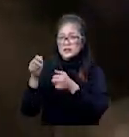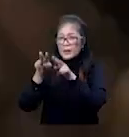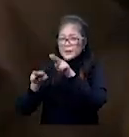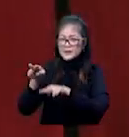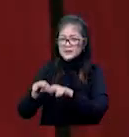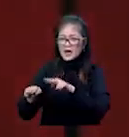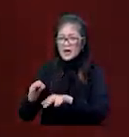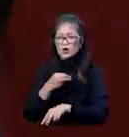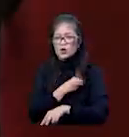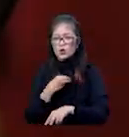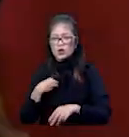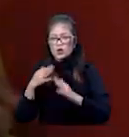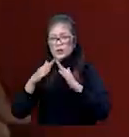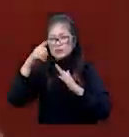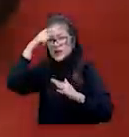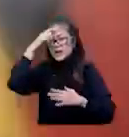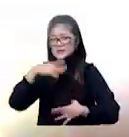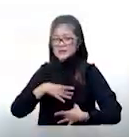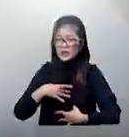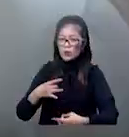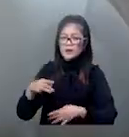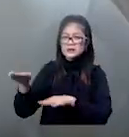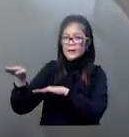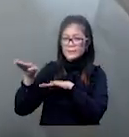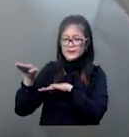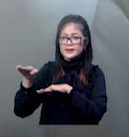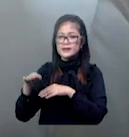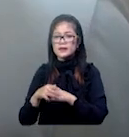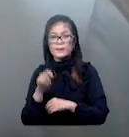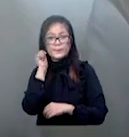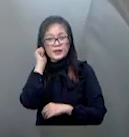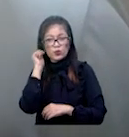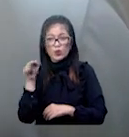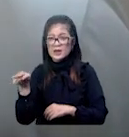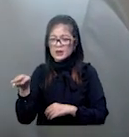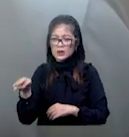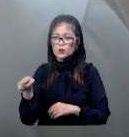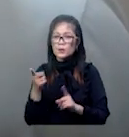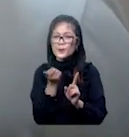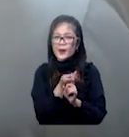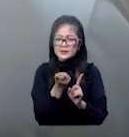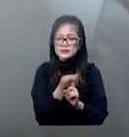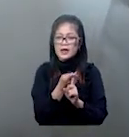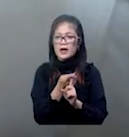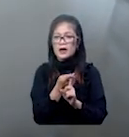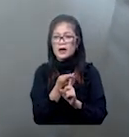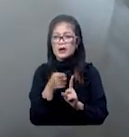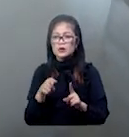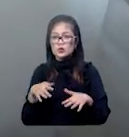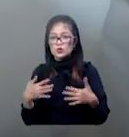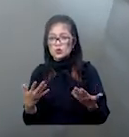dokter Rumah Sakit Jiwa Jambi. Perempuan-perempuan ini dipaksa untuk melakukan